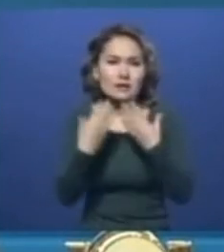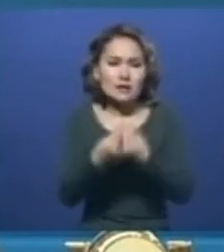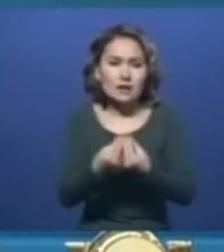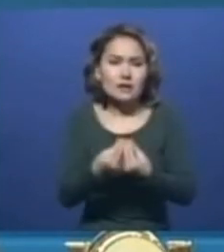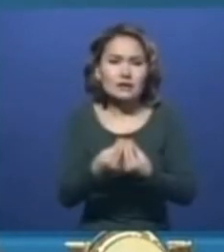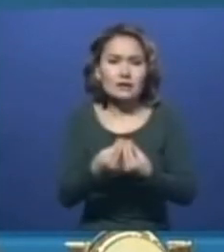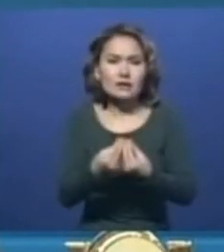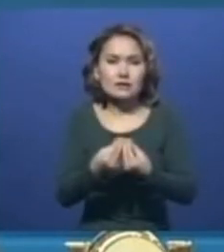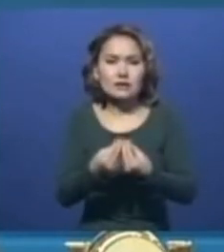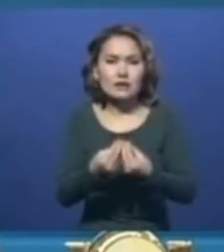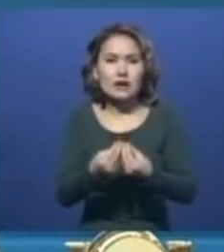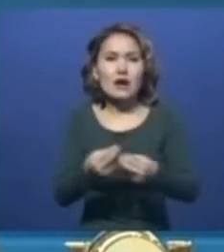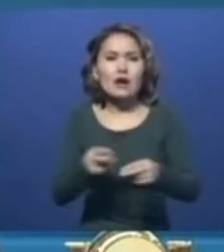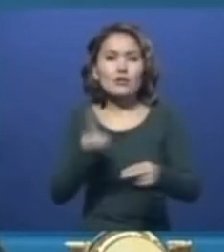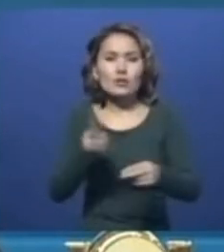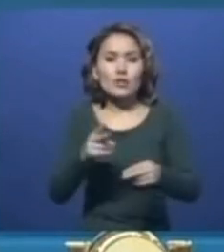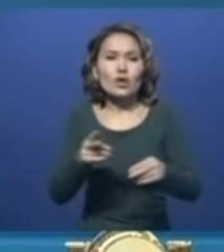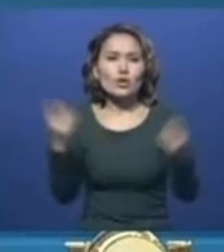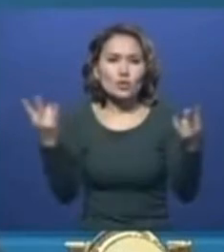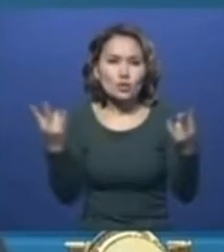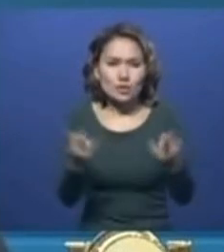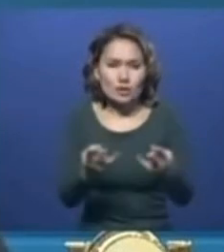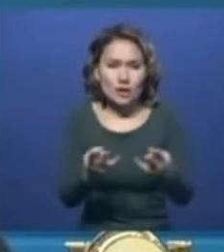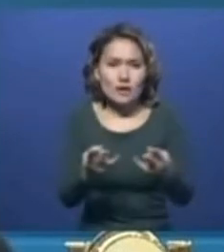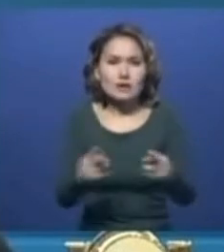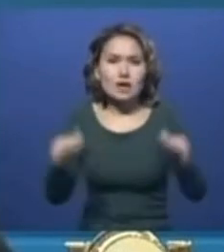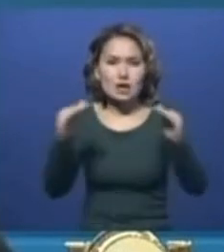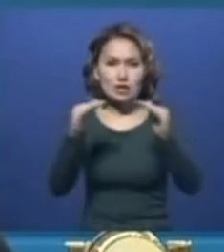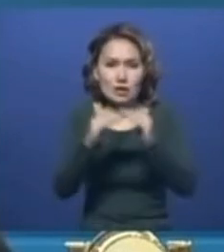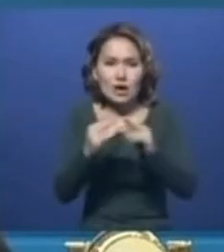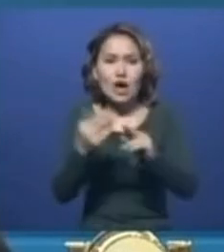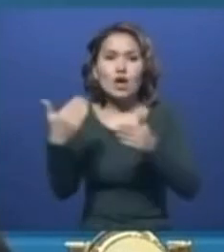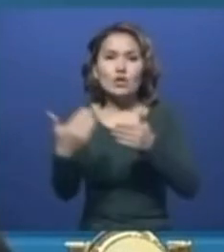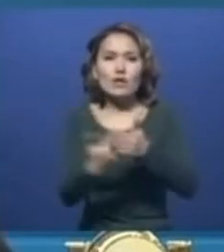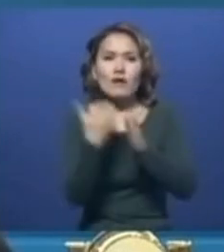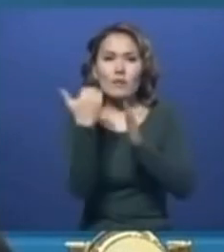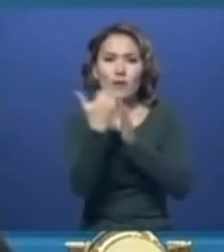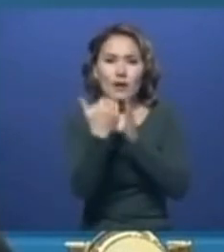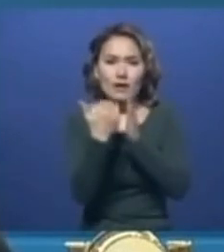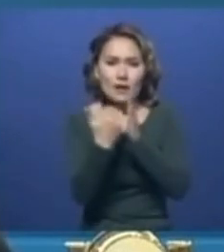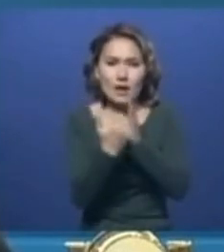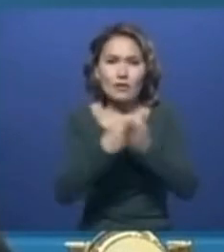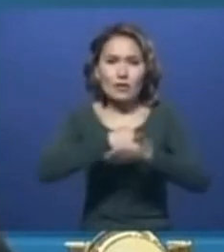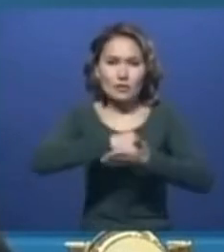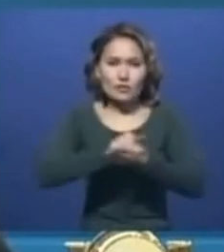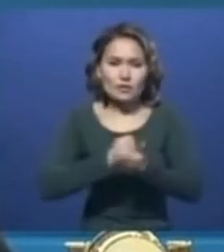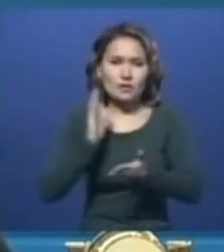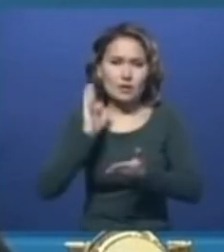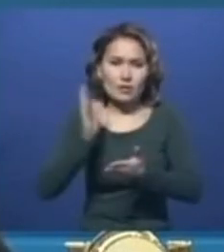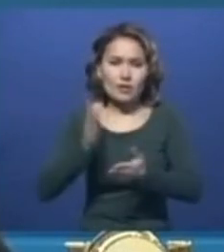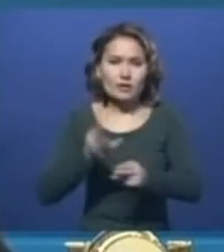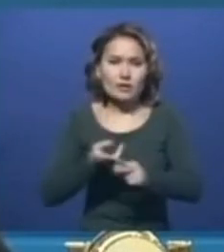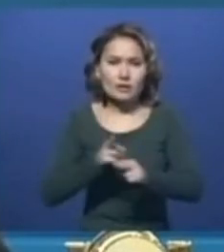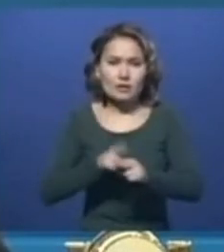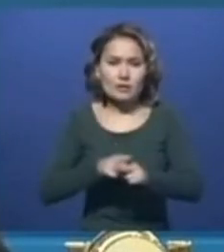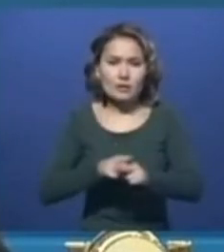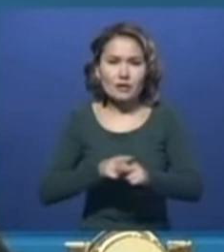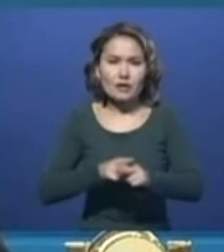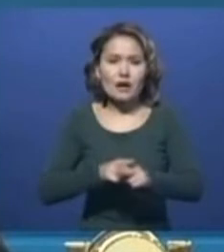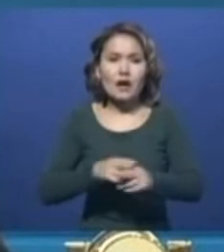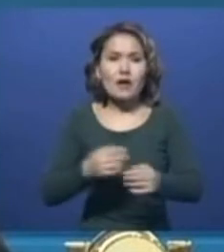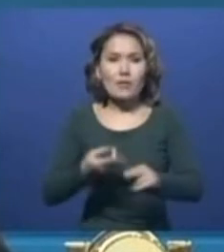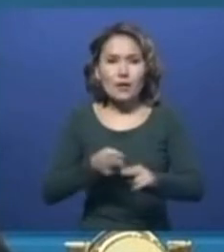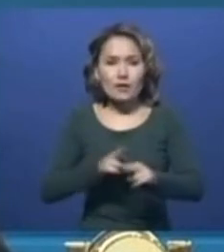кто на самом деле нуждается. Предоставление жилья по новой программе будет идти напрямую, без